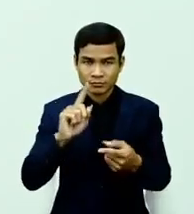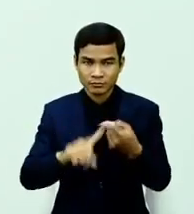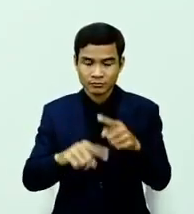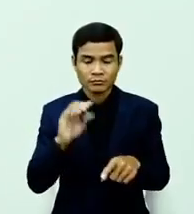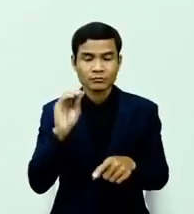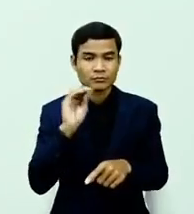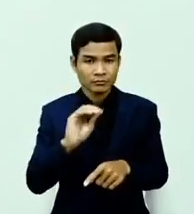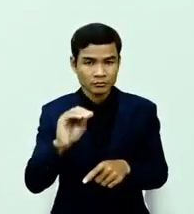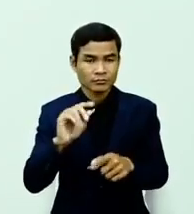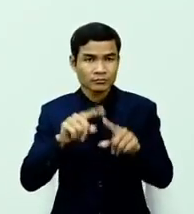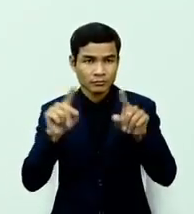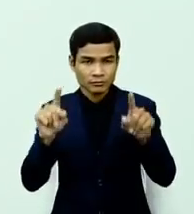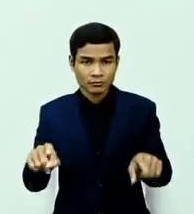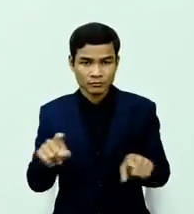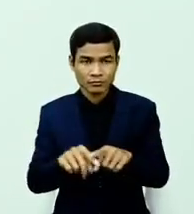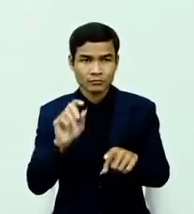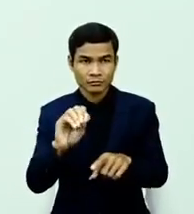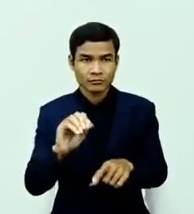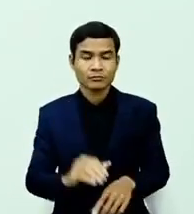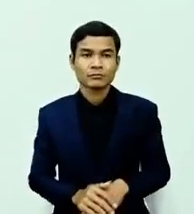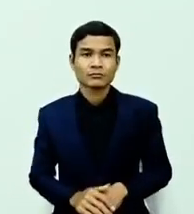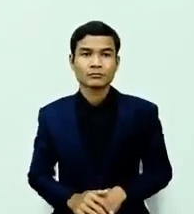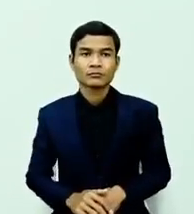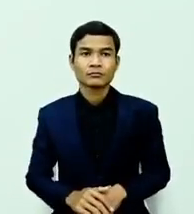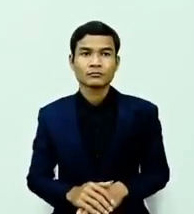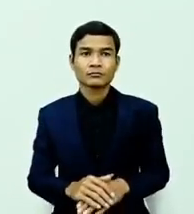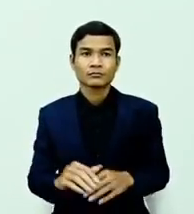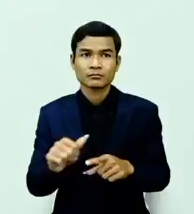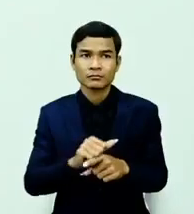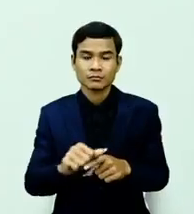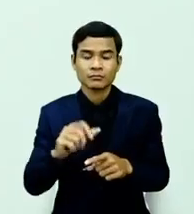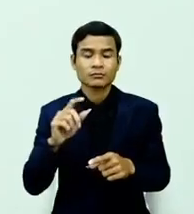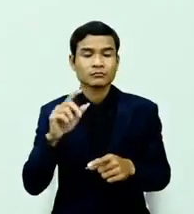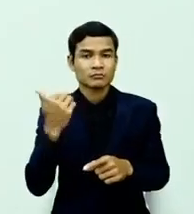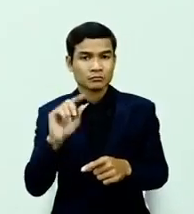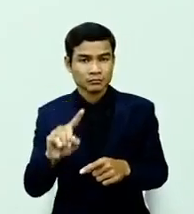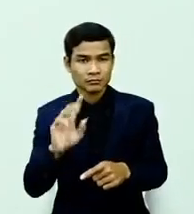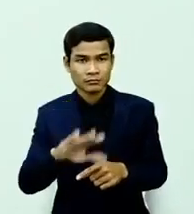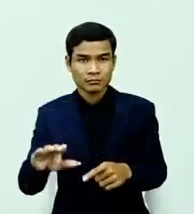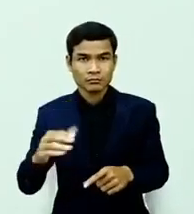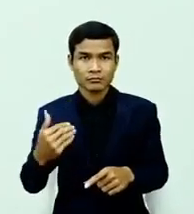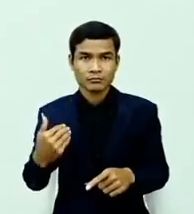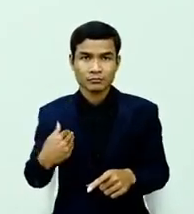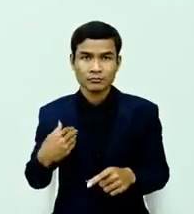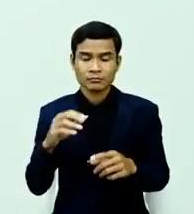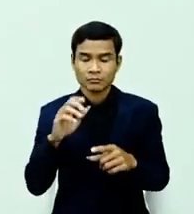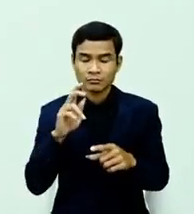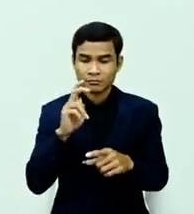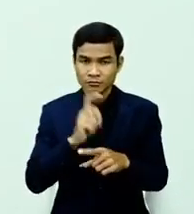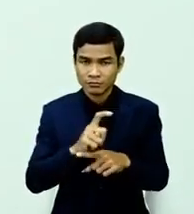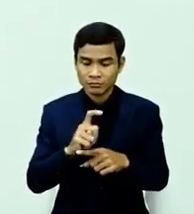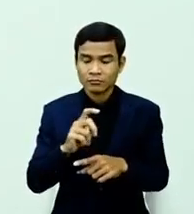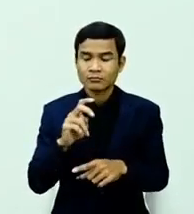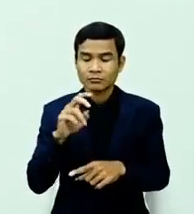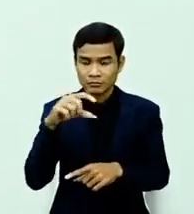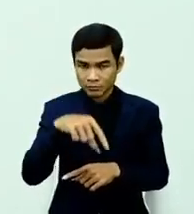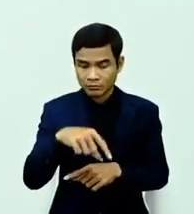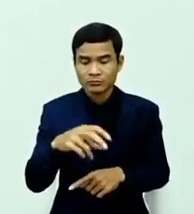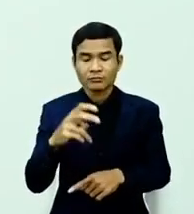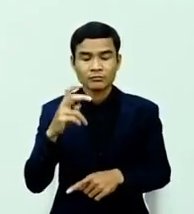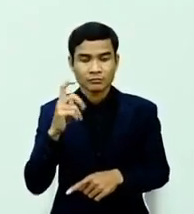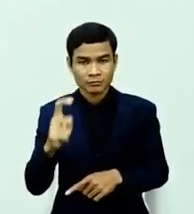នួនក្នុងប្រអប់ចាអញ្ចឹងនៅក្នុងលំហាត់ទី1នេះមានចាខ្ទង់កខ្ទង់